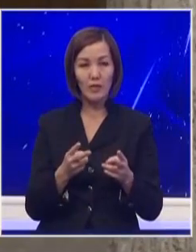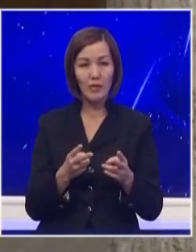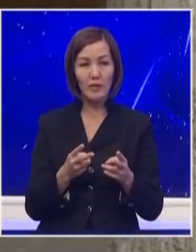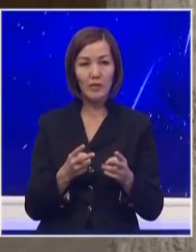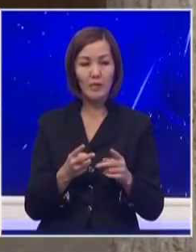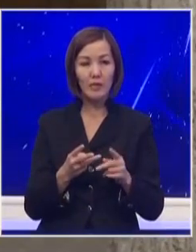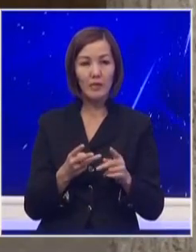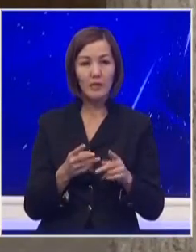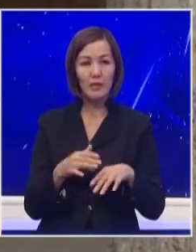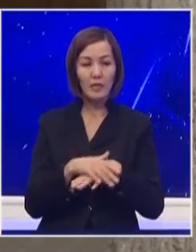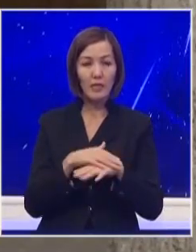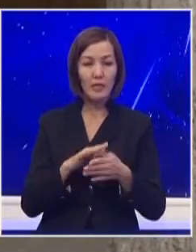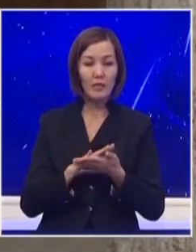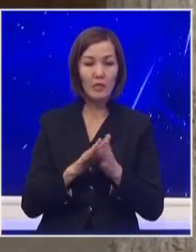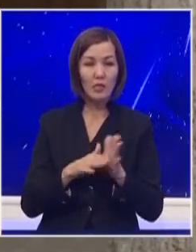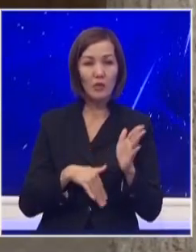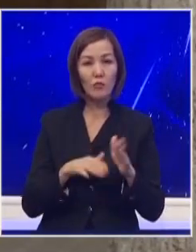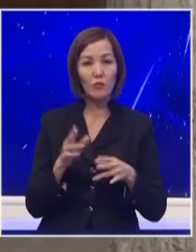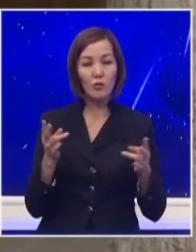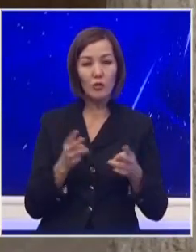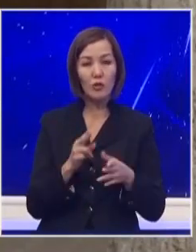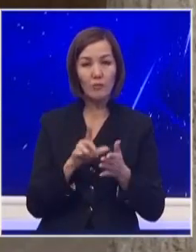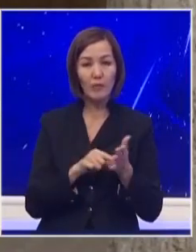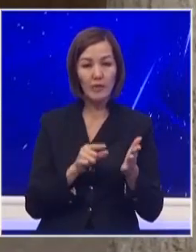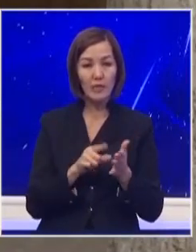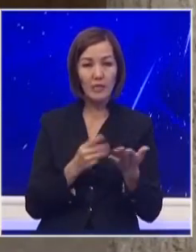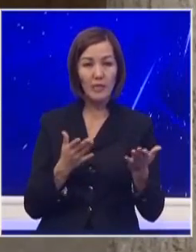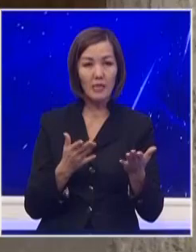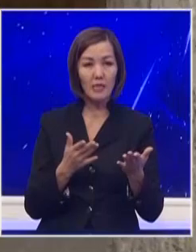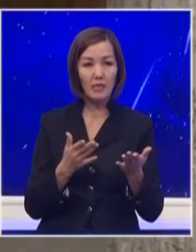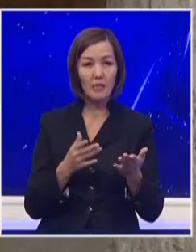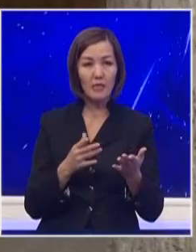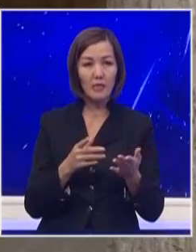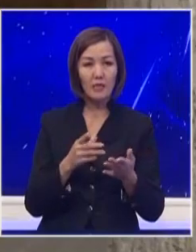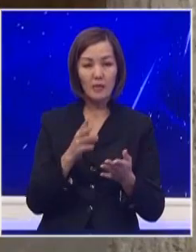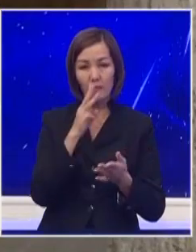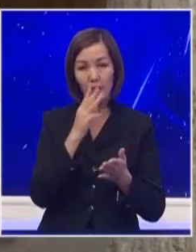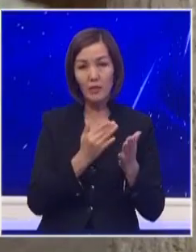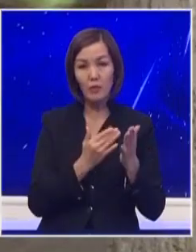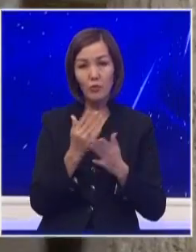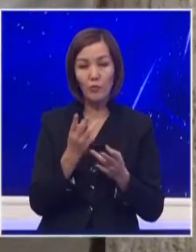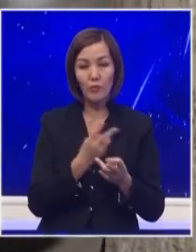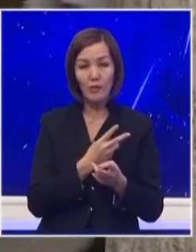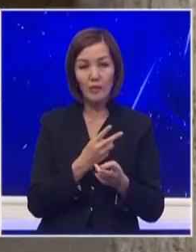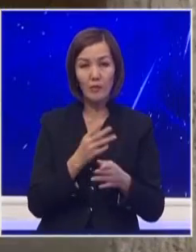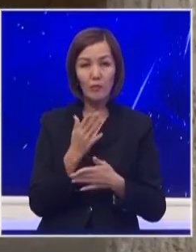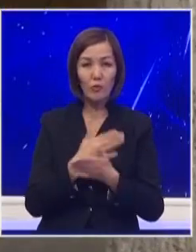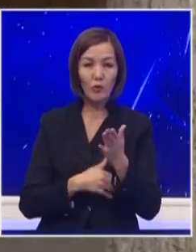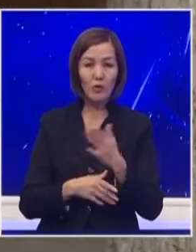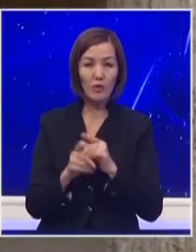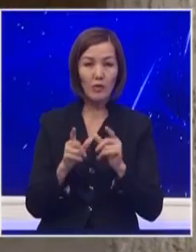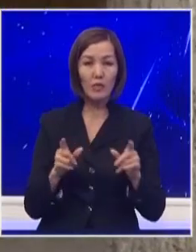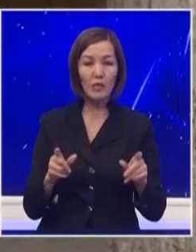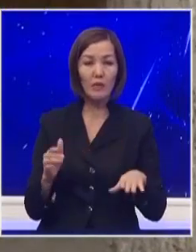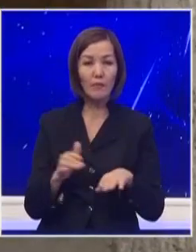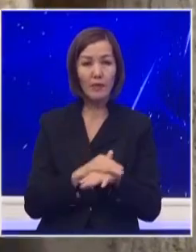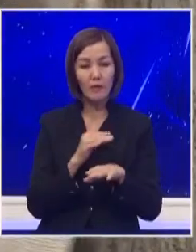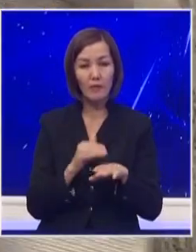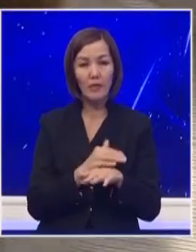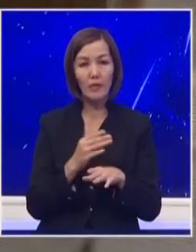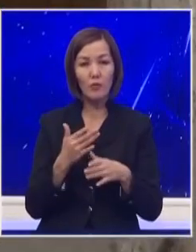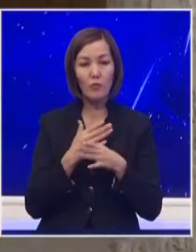бастаған көсеміне байланысты. Десе де басшы өзі билейтін елдің пейіл ниетіне сай келеді деген қанатты сөзде бар. Ал